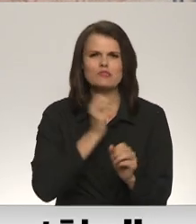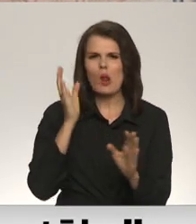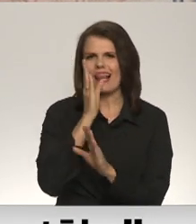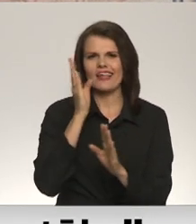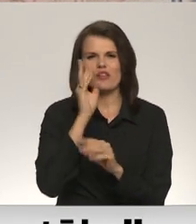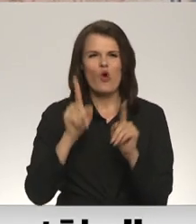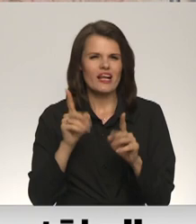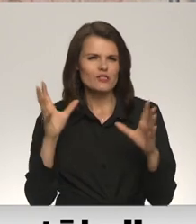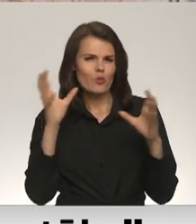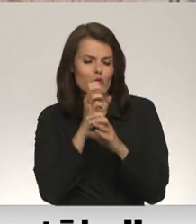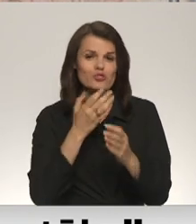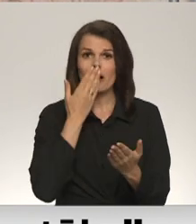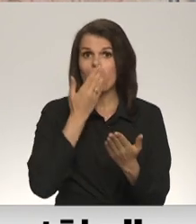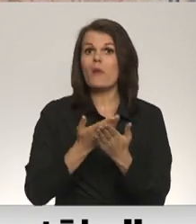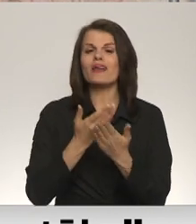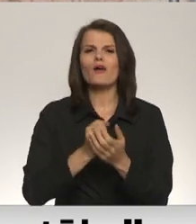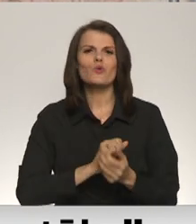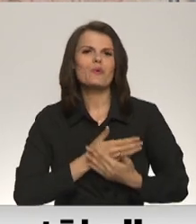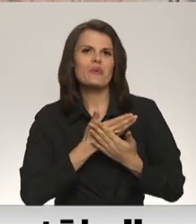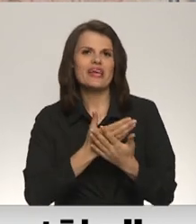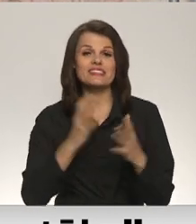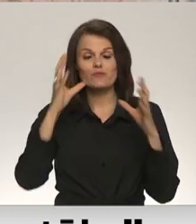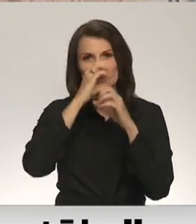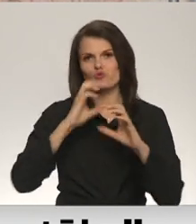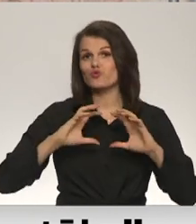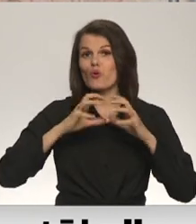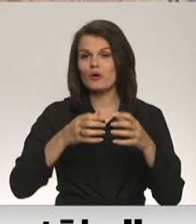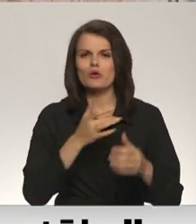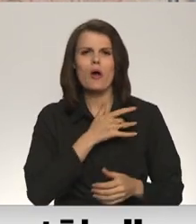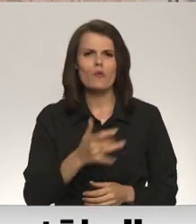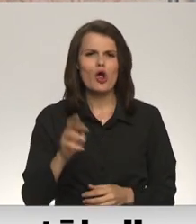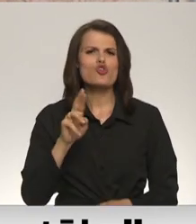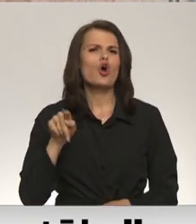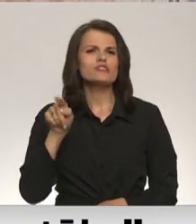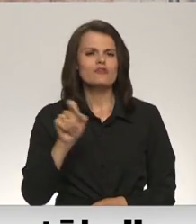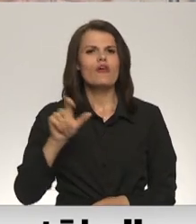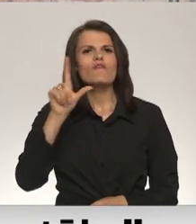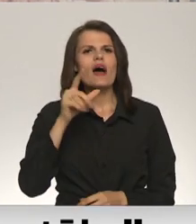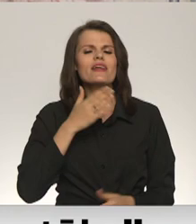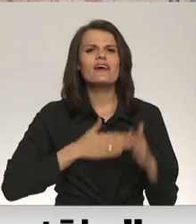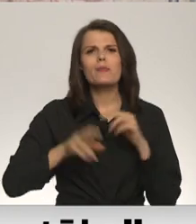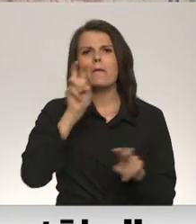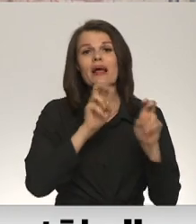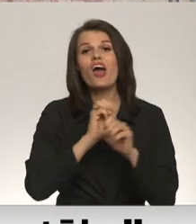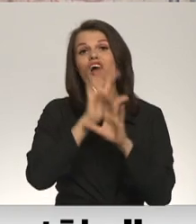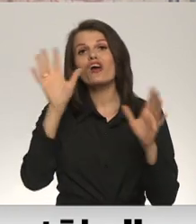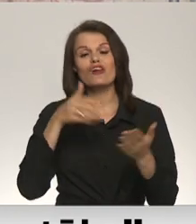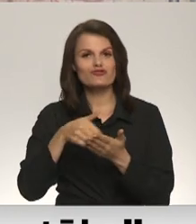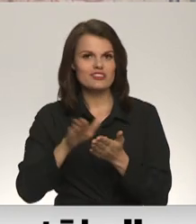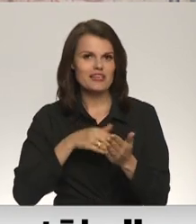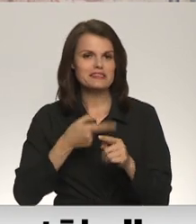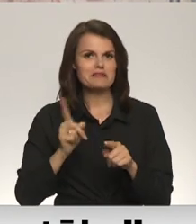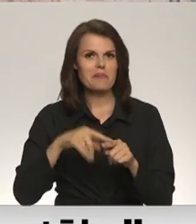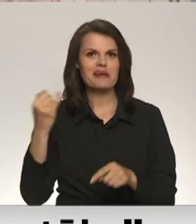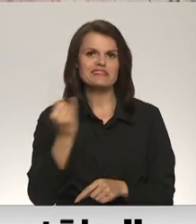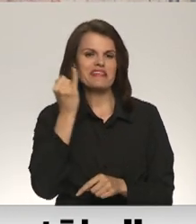reizē arī tumšāku, parādot šīs te mīlestības tumšo pasauli. Manuprāt, Rozentāls vairāk tiecās meklēt gaišas krāsas. Tāpēc